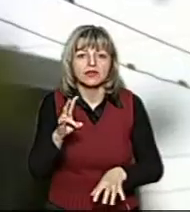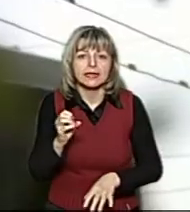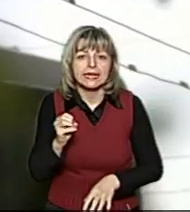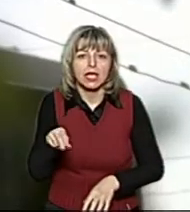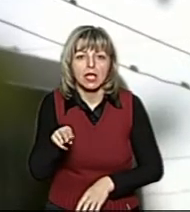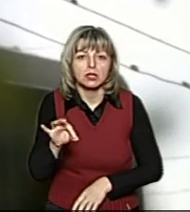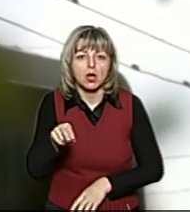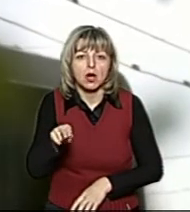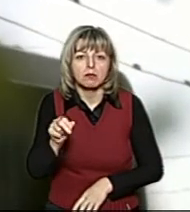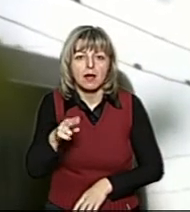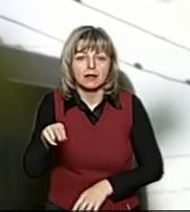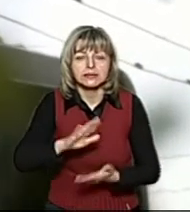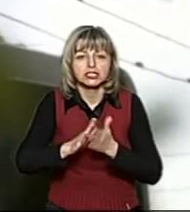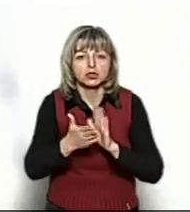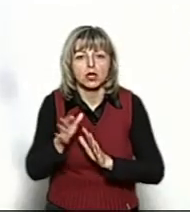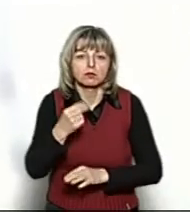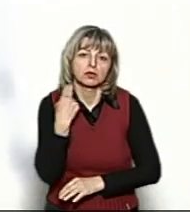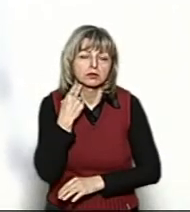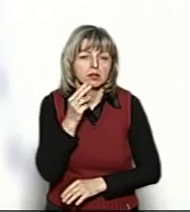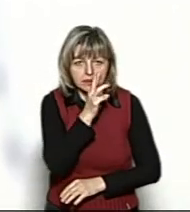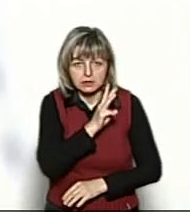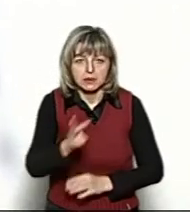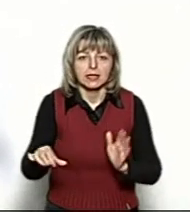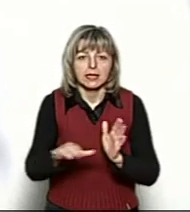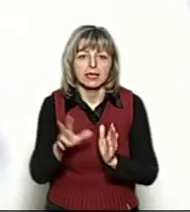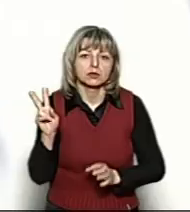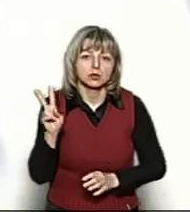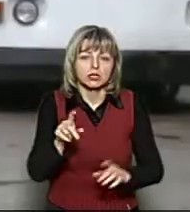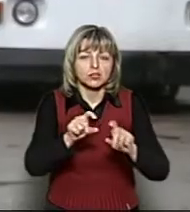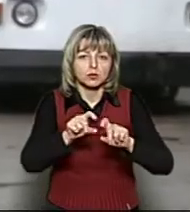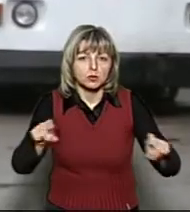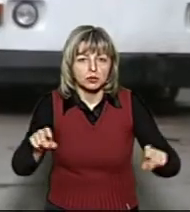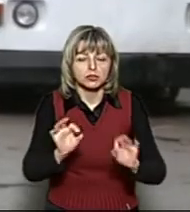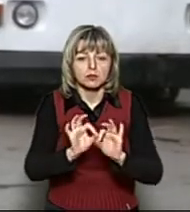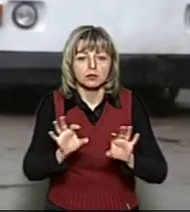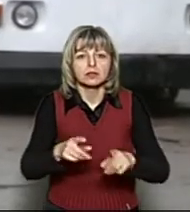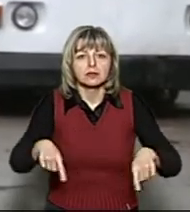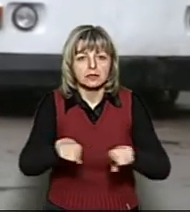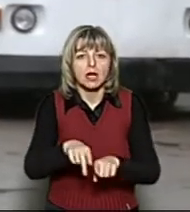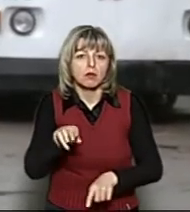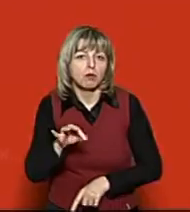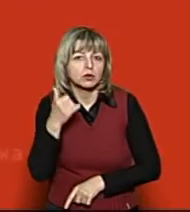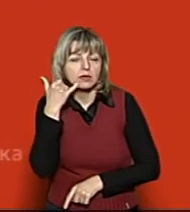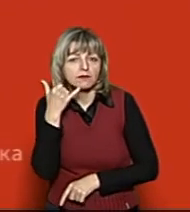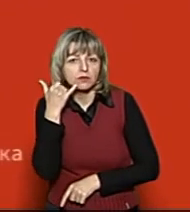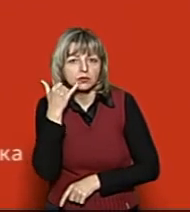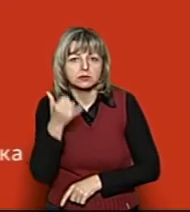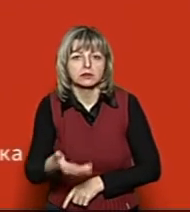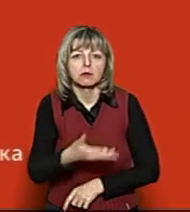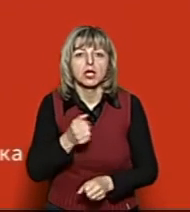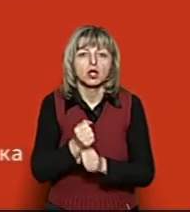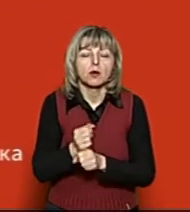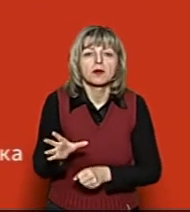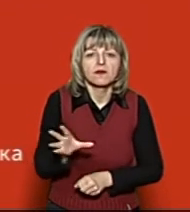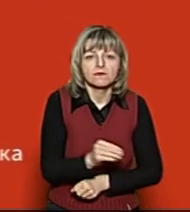Недопад ситуацію про заборгованість заробітної плати на електротранспортному підприємстві прокоментував телефоном. Ми робимо все для